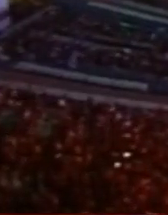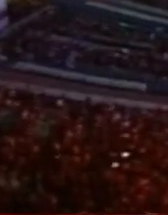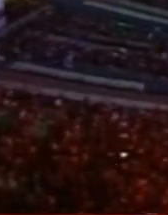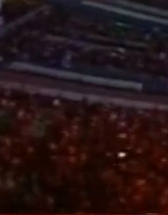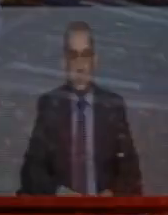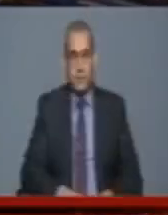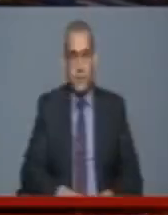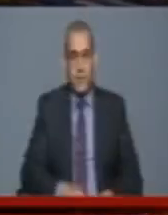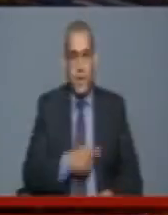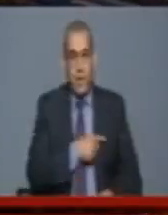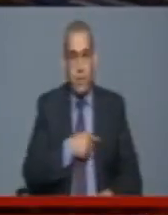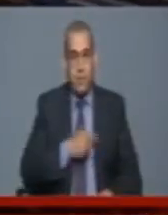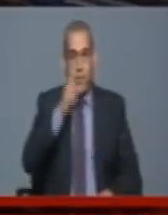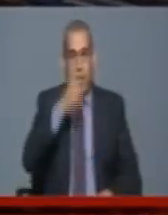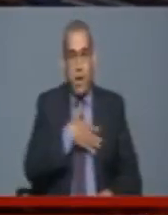بسم الله الرحمن الرحيم.